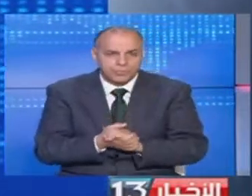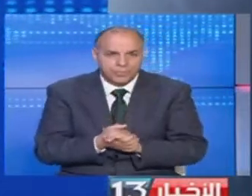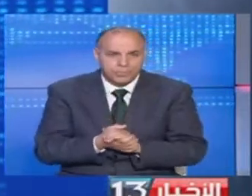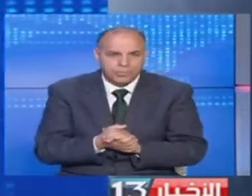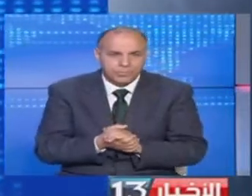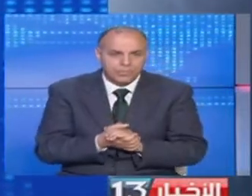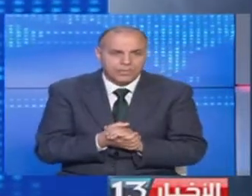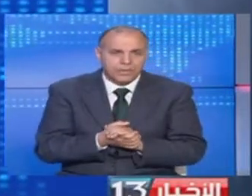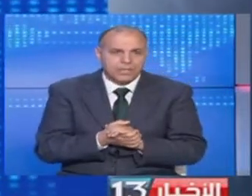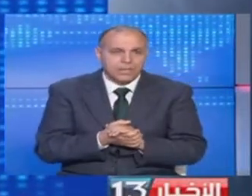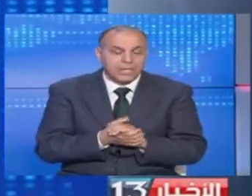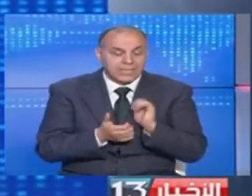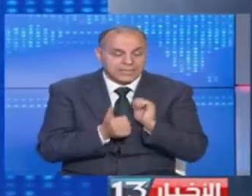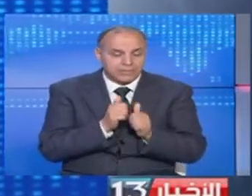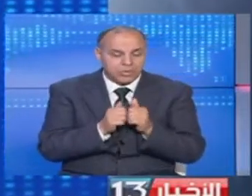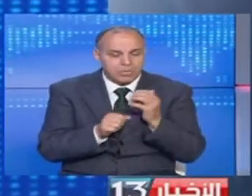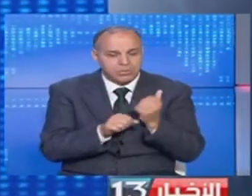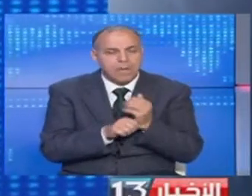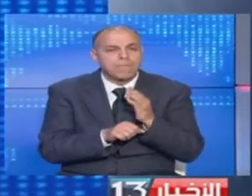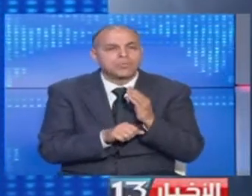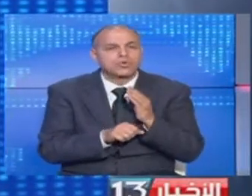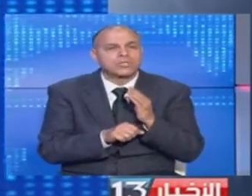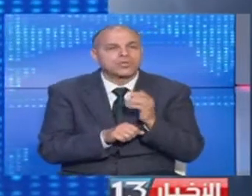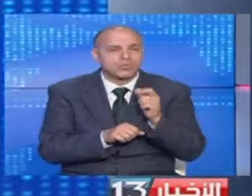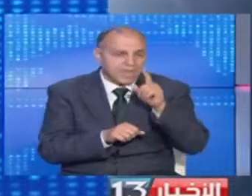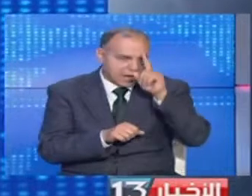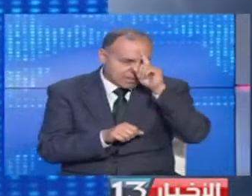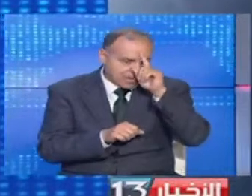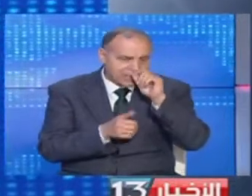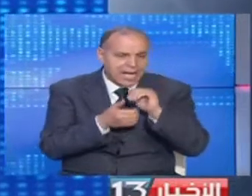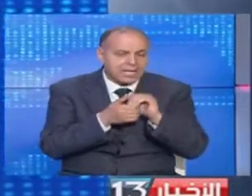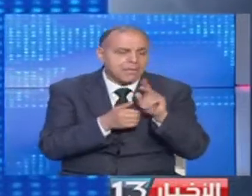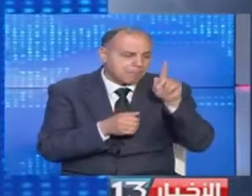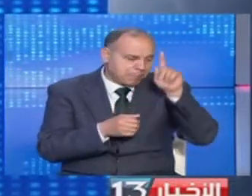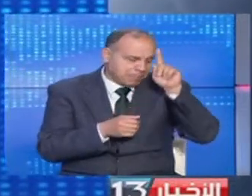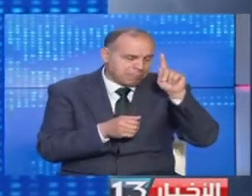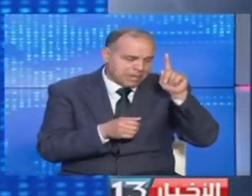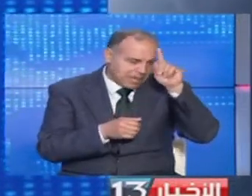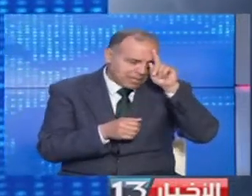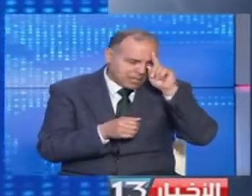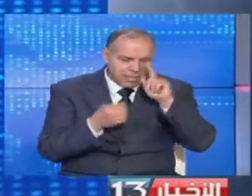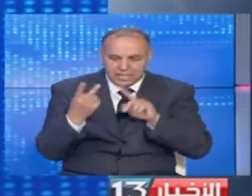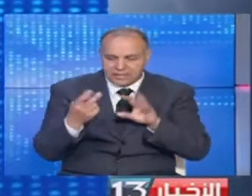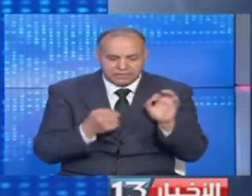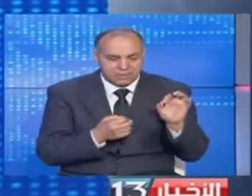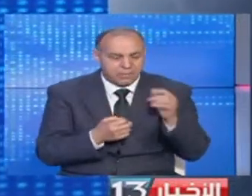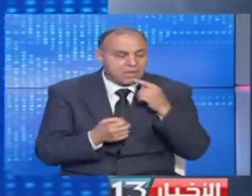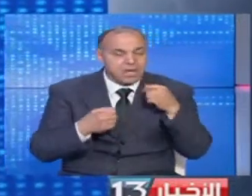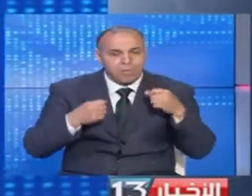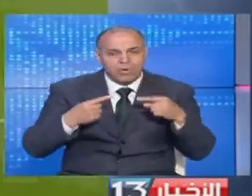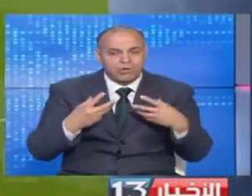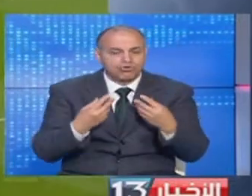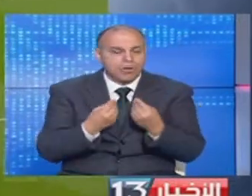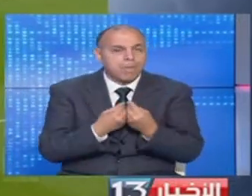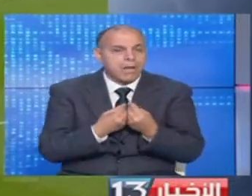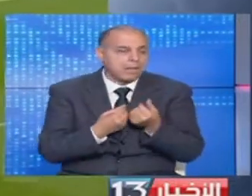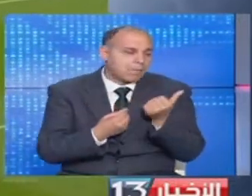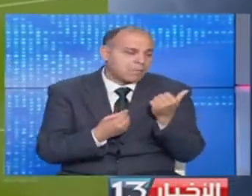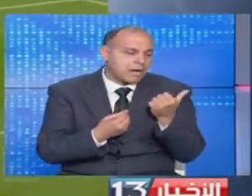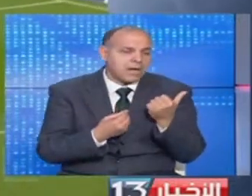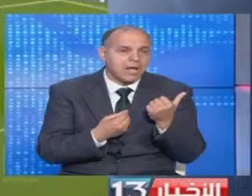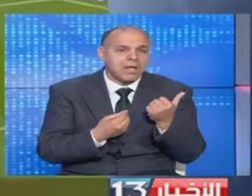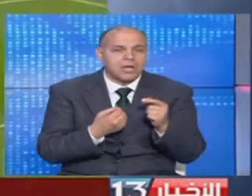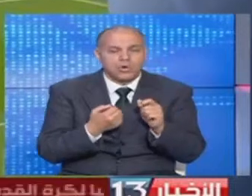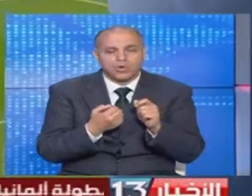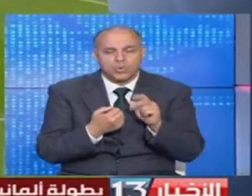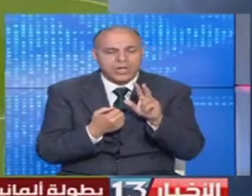في جديد الرياضه فاز بوروسيا دورتموند على اتحاد برلين بنتيجه هدفين دون رد في مباراه جمعتهما مساء امس ضمن